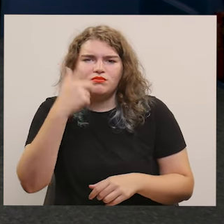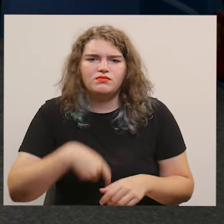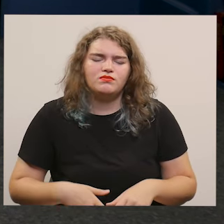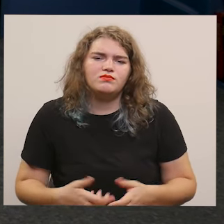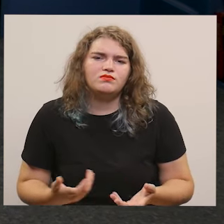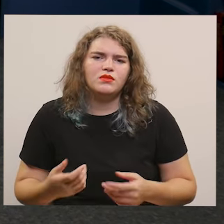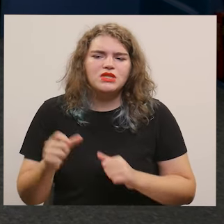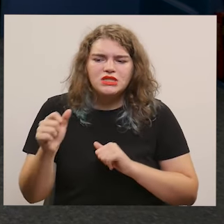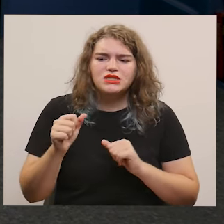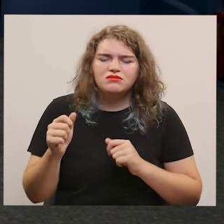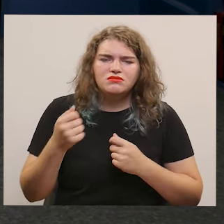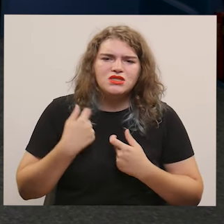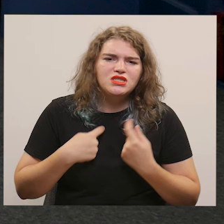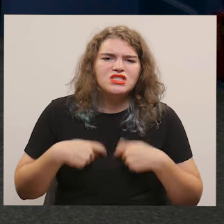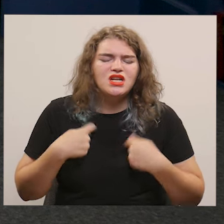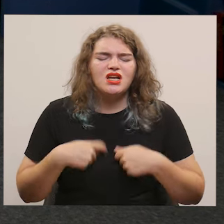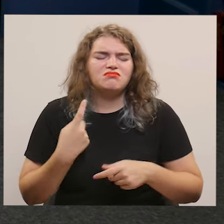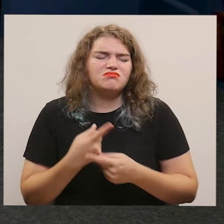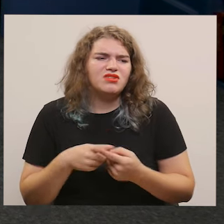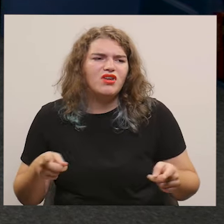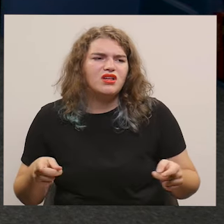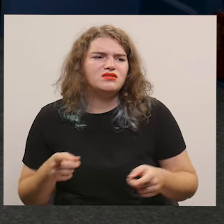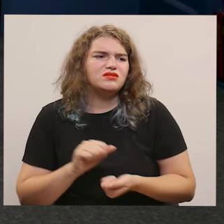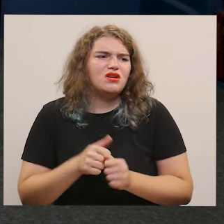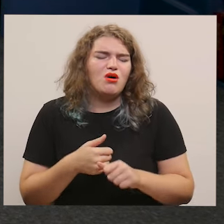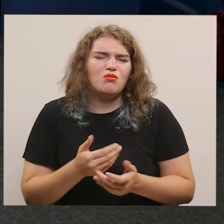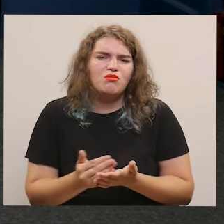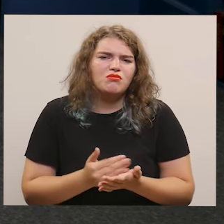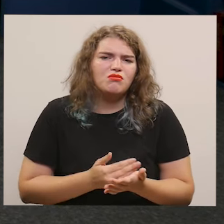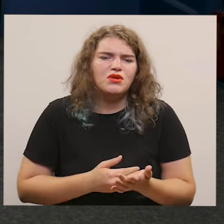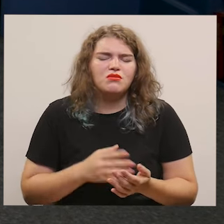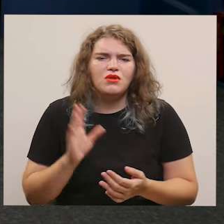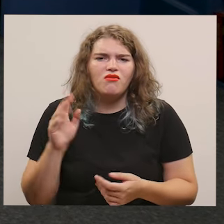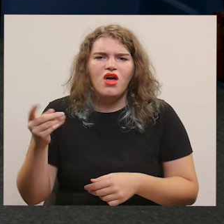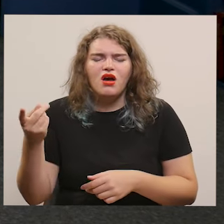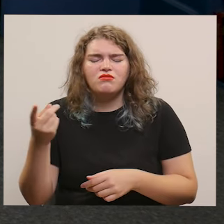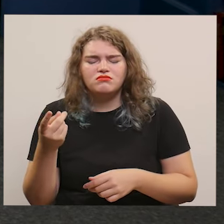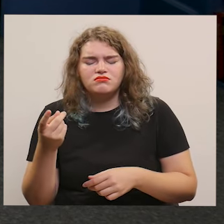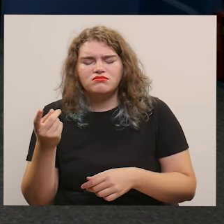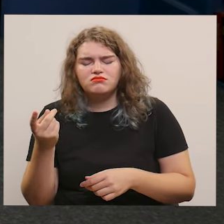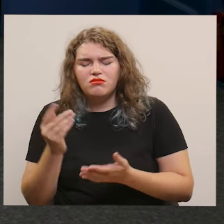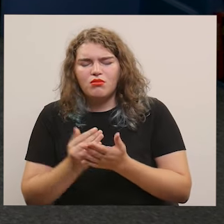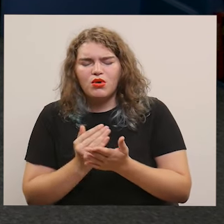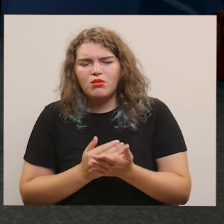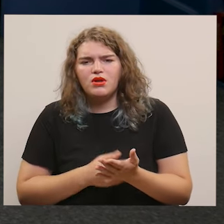la stres, expusă la toate problemele cu care mă confruntam acolo la locul de muncă.